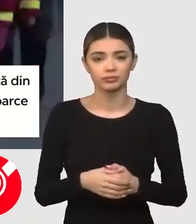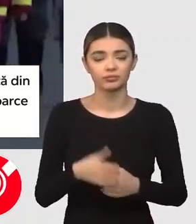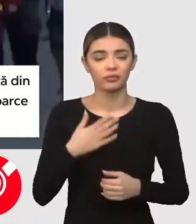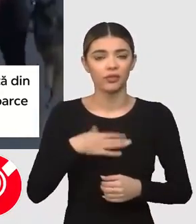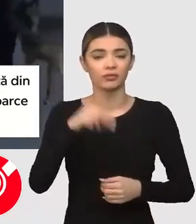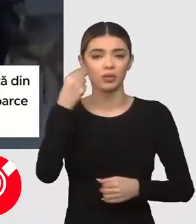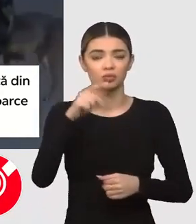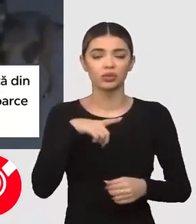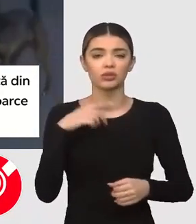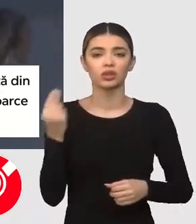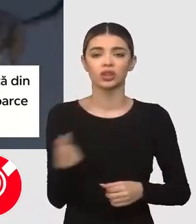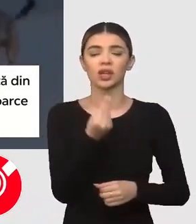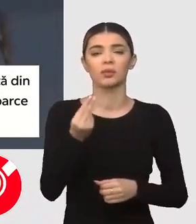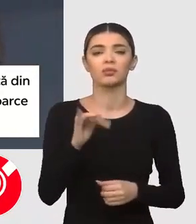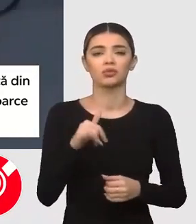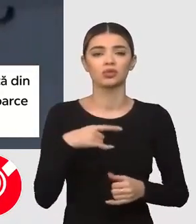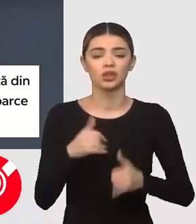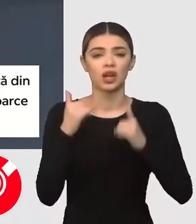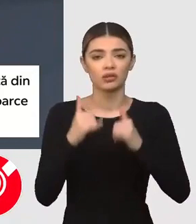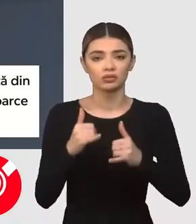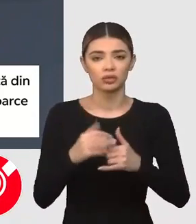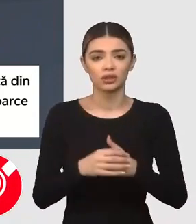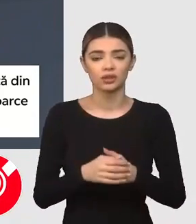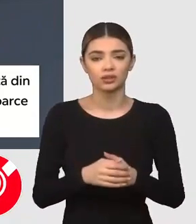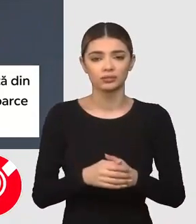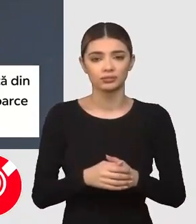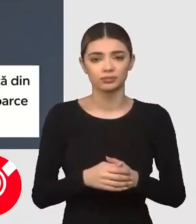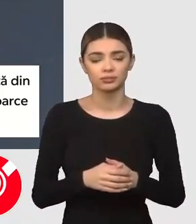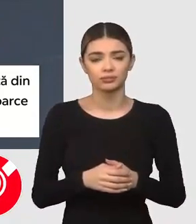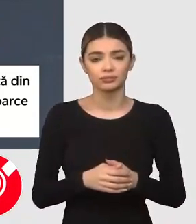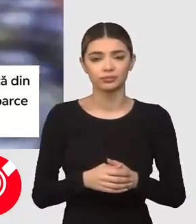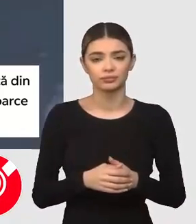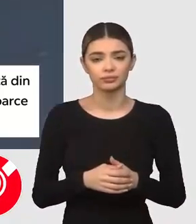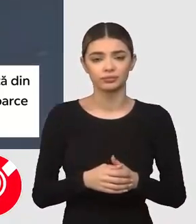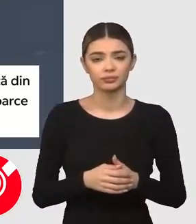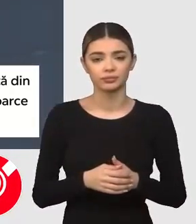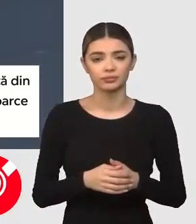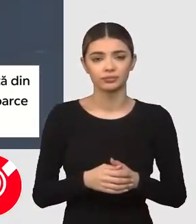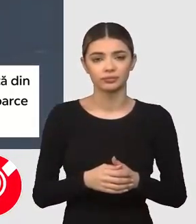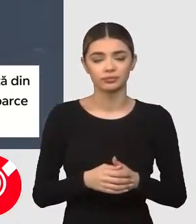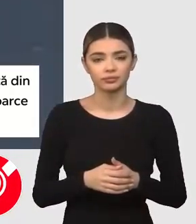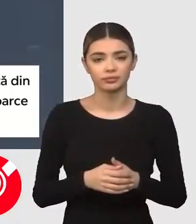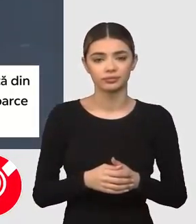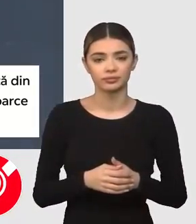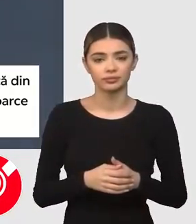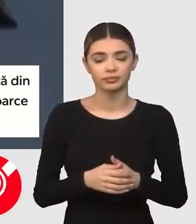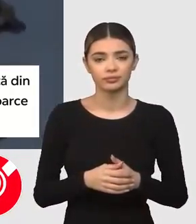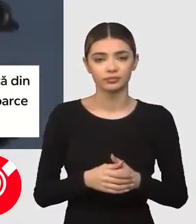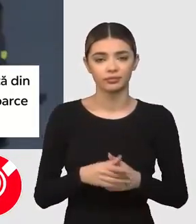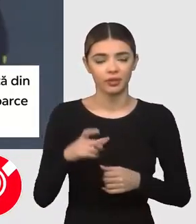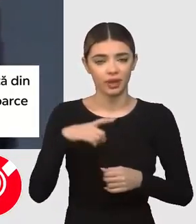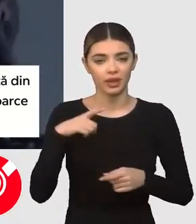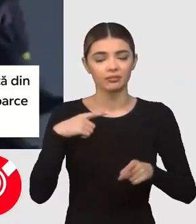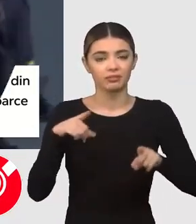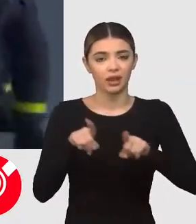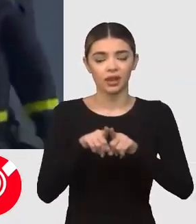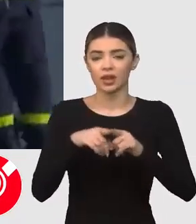profesionalismului, devotamentului și spiritului de sacrificiu. Sunteți și de această